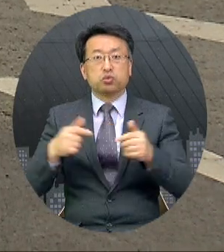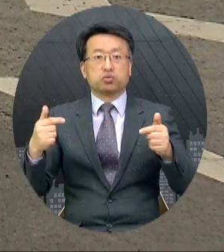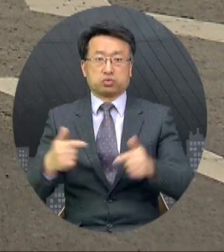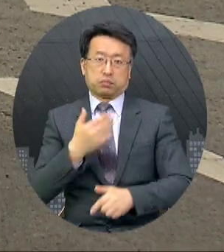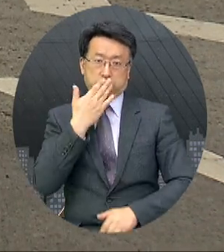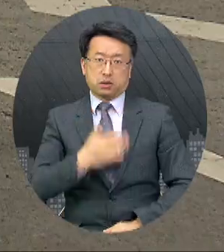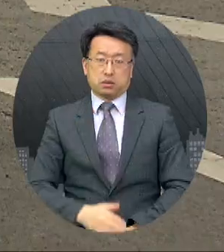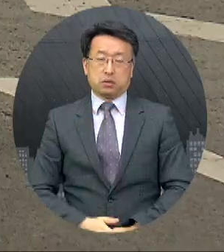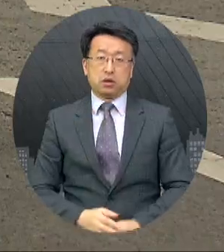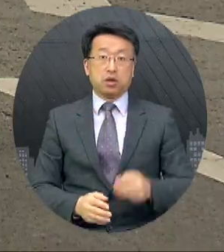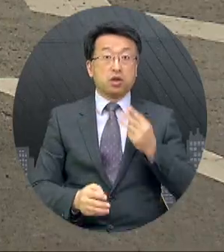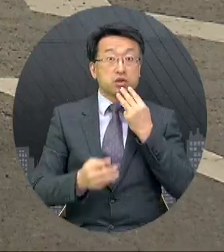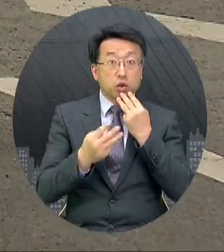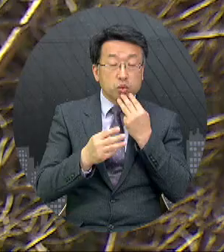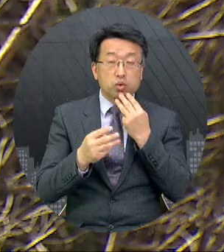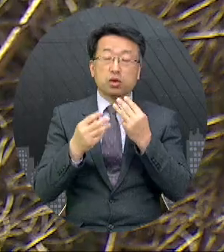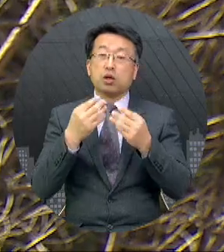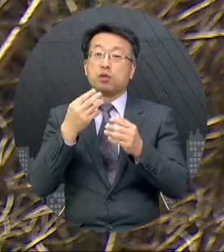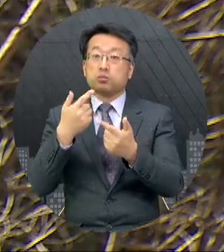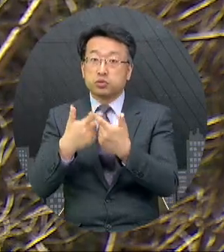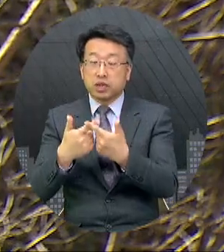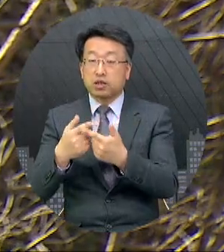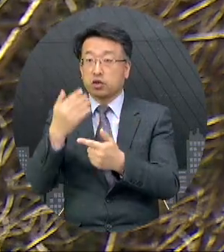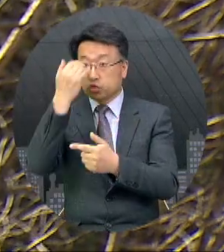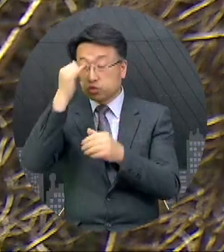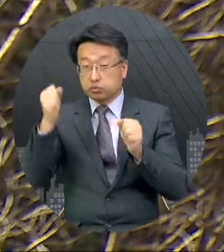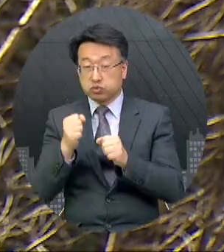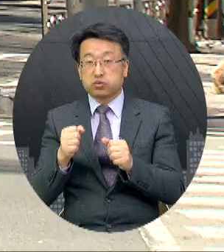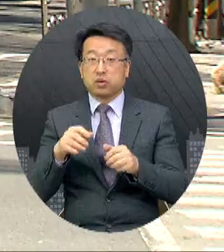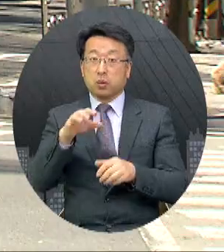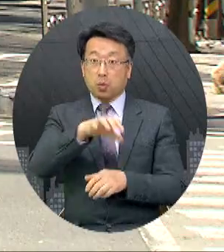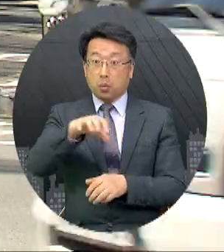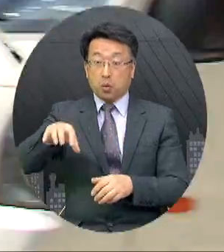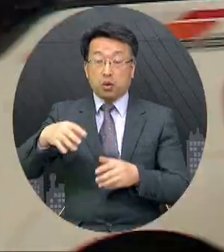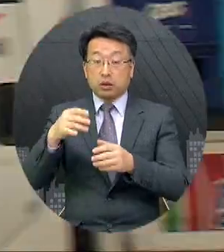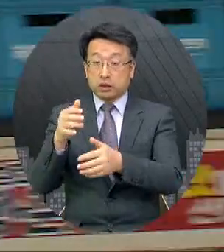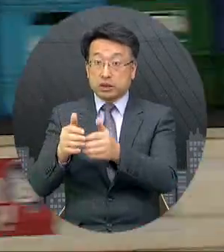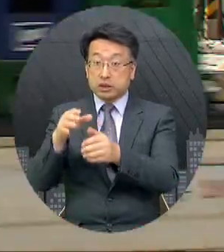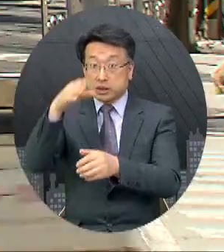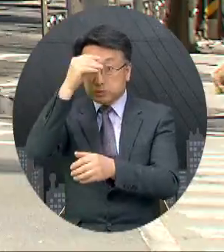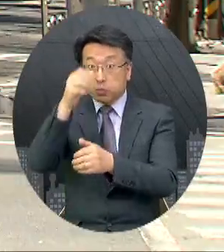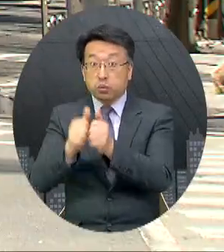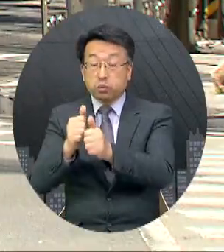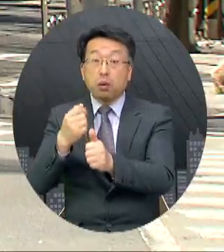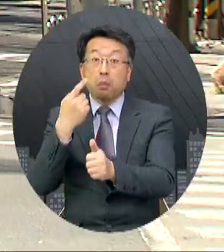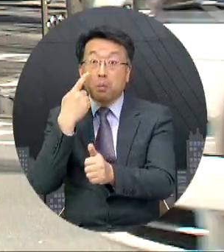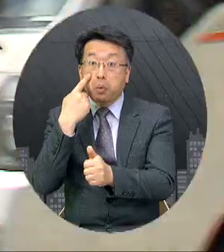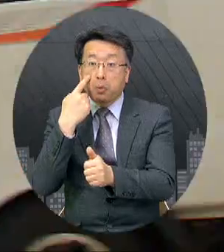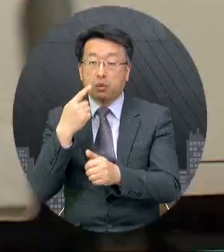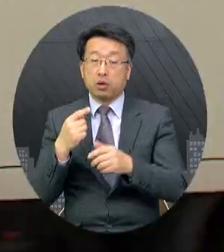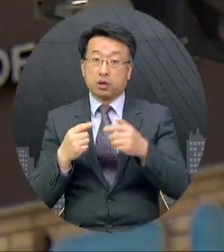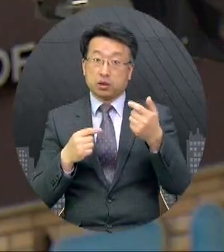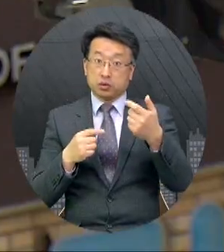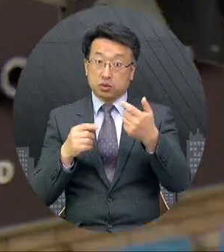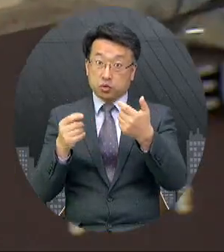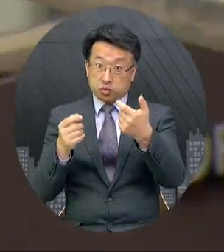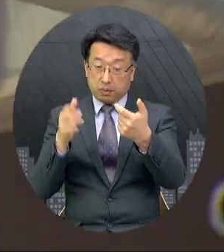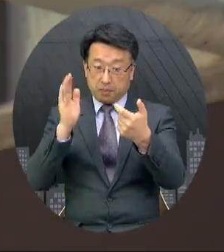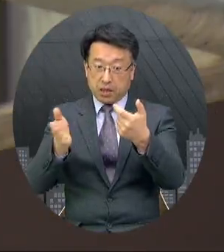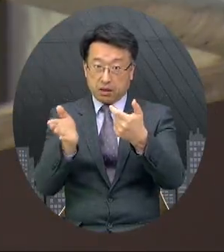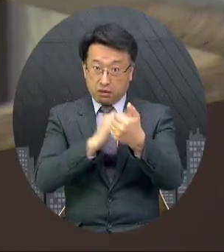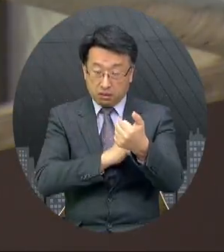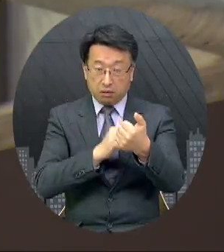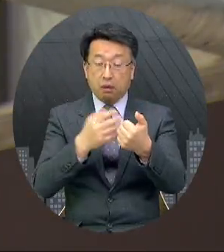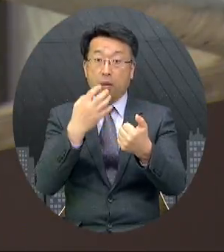서울과 부산, 충북 7개 지역 68개 구간에서 시범 운영을 해보니 실제 10km 감속 효과는